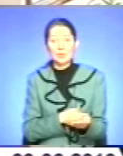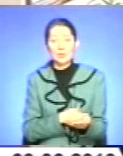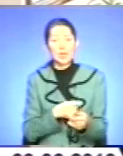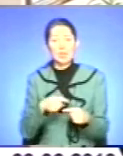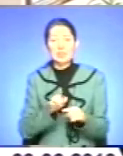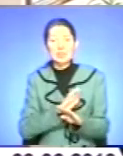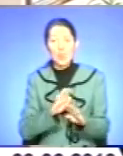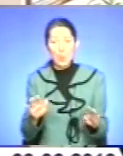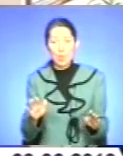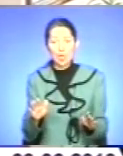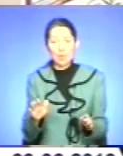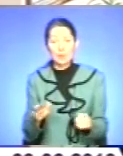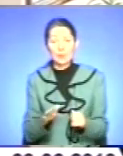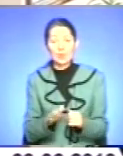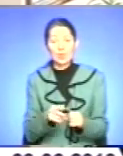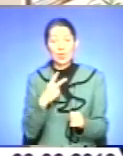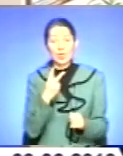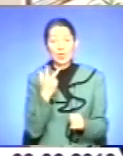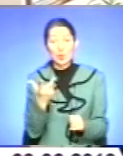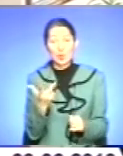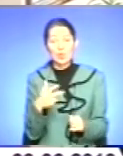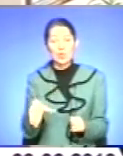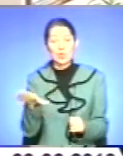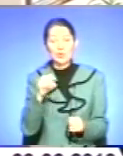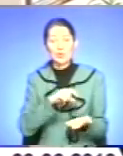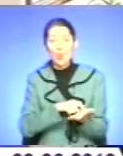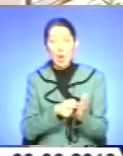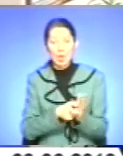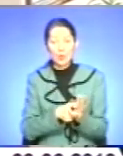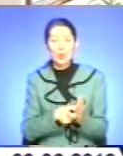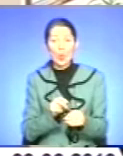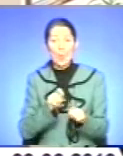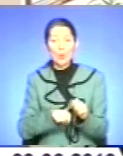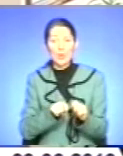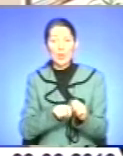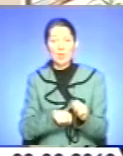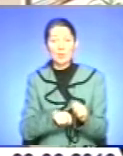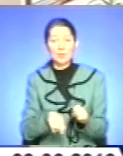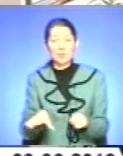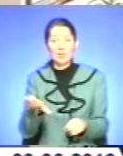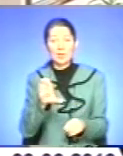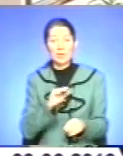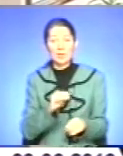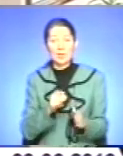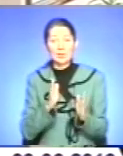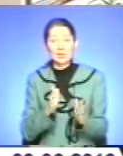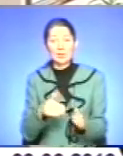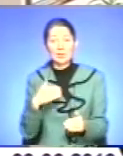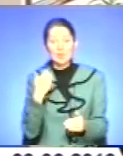різниці не буде. Двоє, троє чи всю аудиторію перевірити. Все тільки за